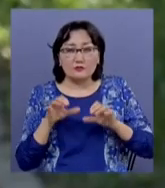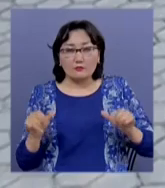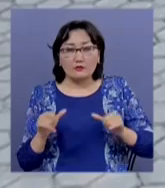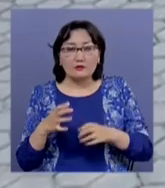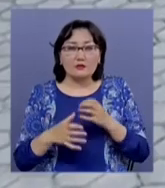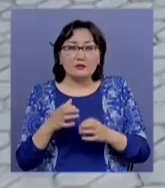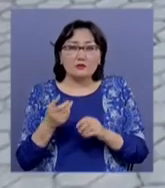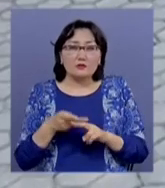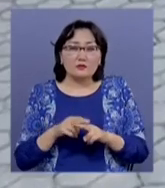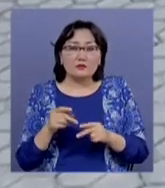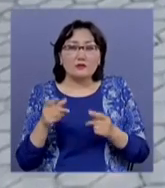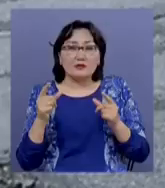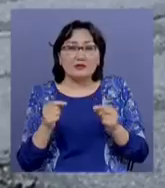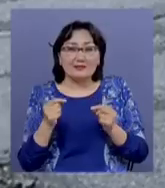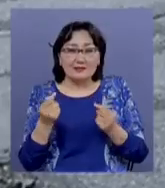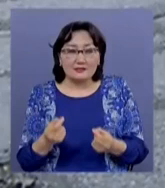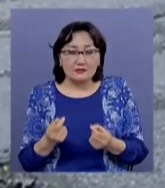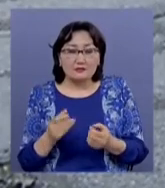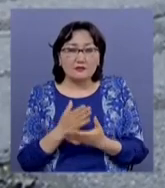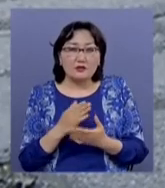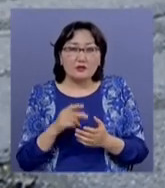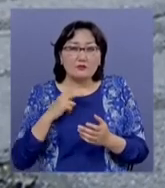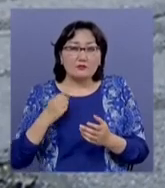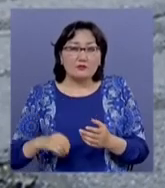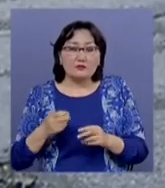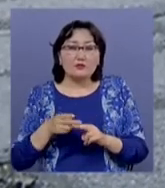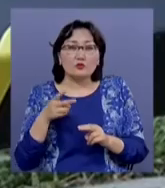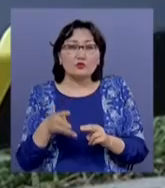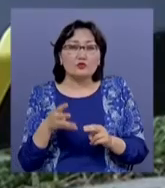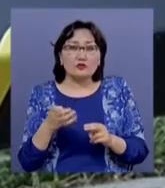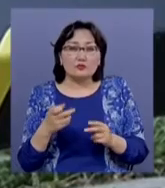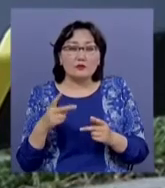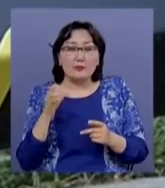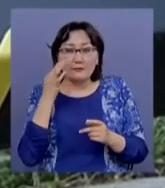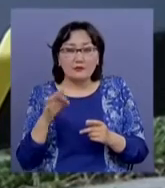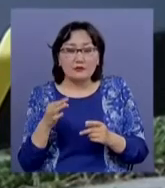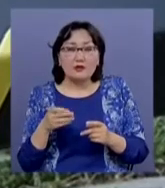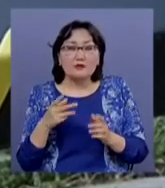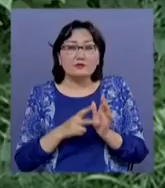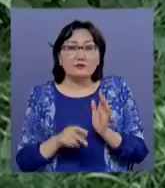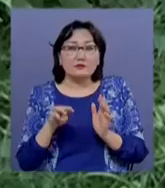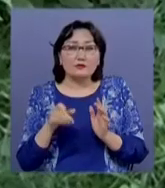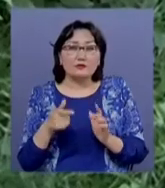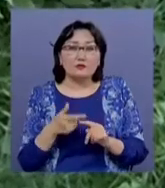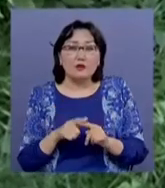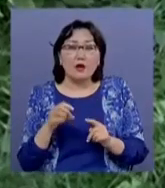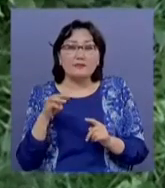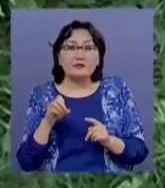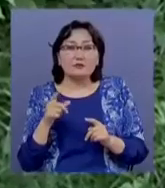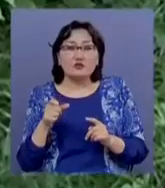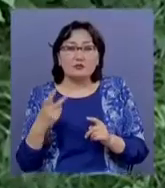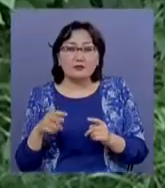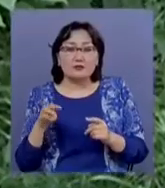жалға алу құны жағынан ең арзаны саналады. Мысалы, Парижде 420 теңге, Берлинде 80 теңге, Амстердамда 120 теңгенің көлемінде